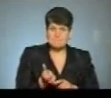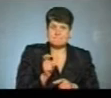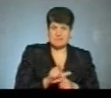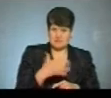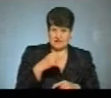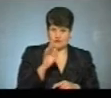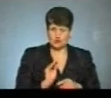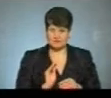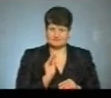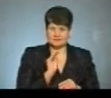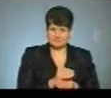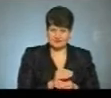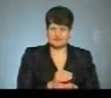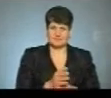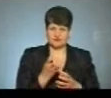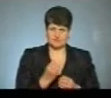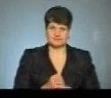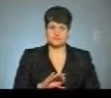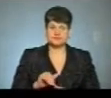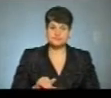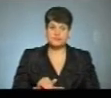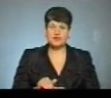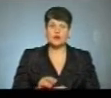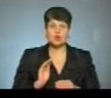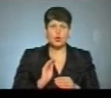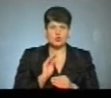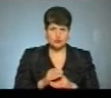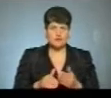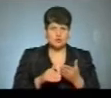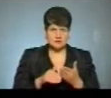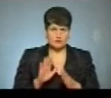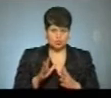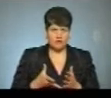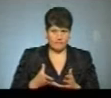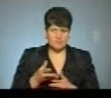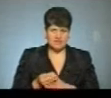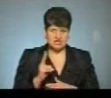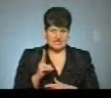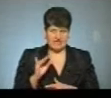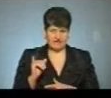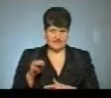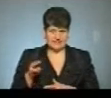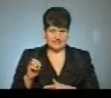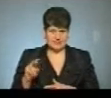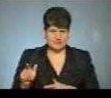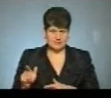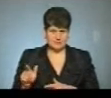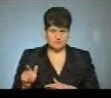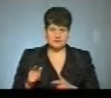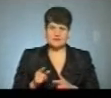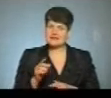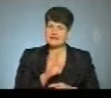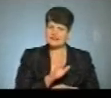воно буде виплачене додатково. Тобто додаткові субсидії будуть виплачуватися за квітень? За квітень? Ні, це